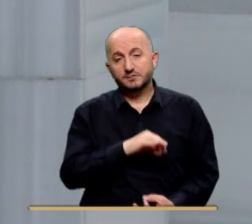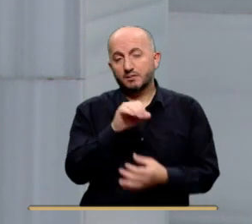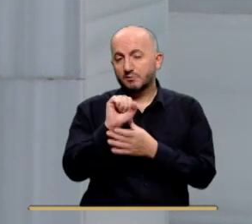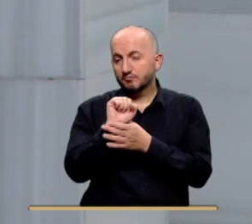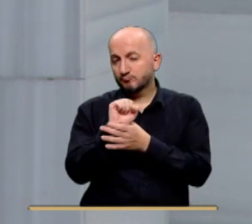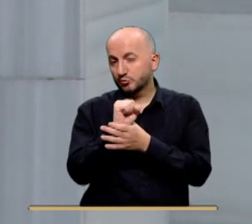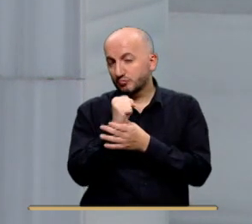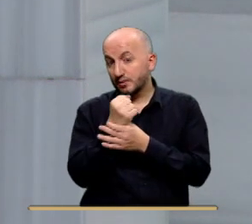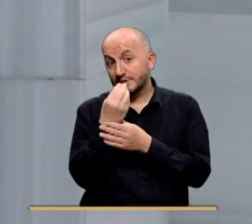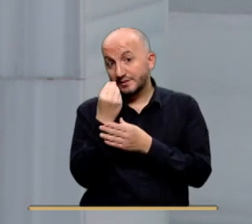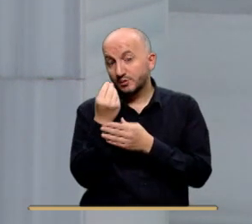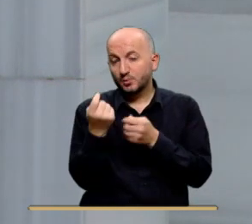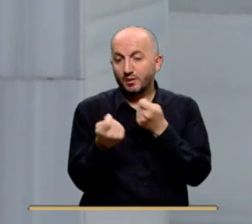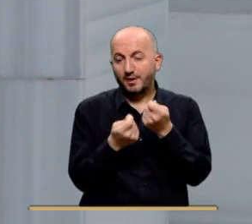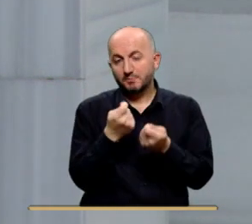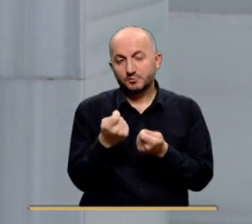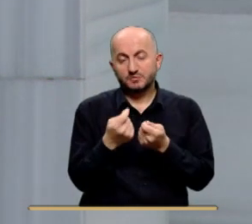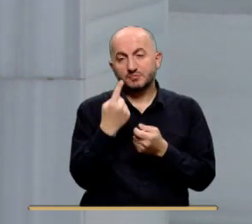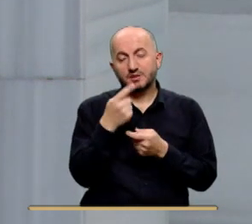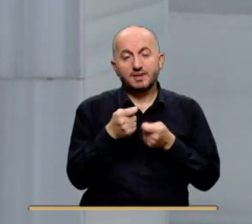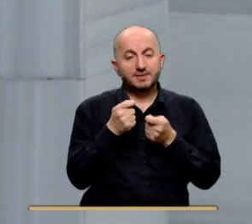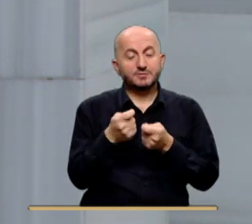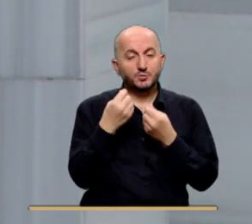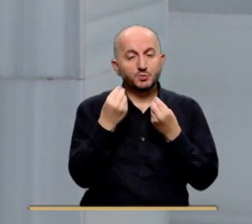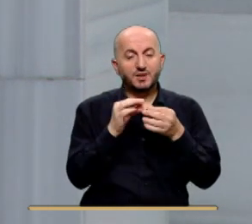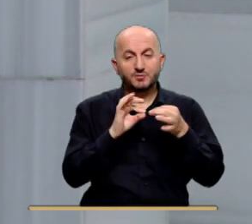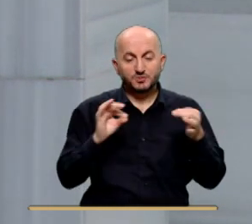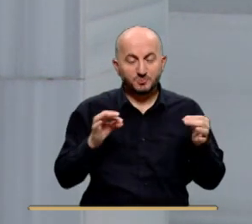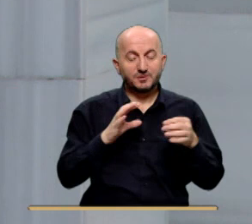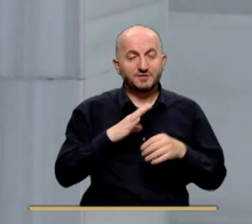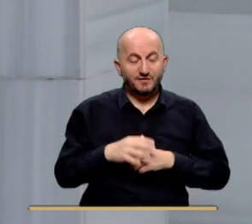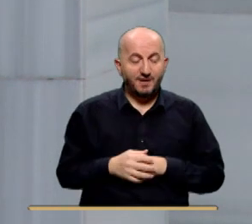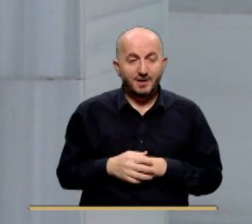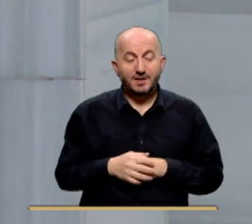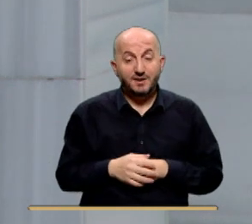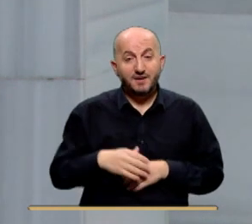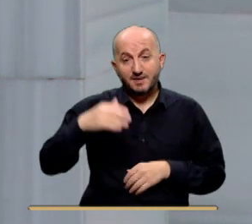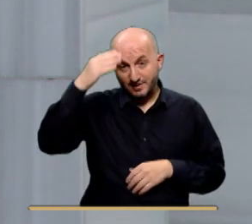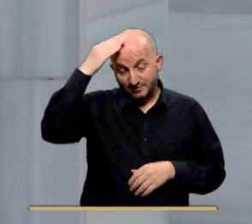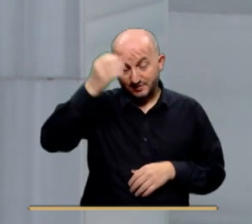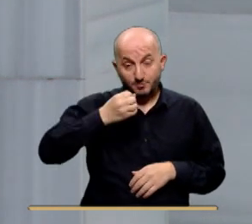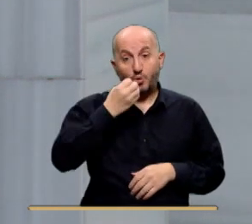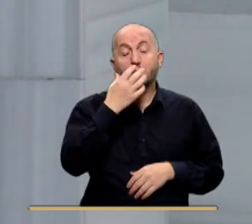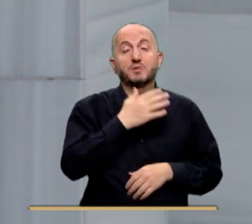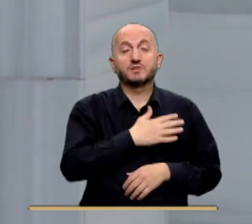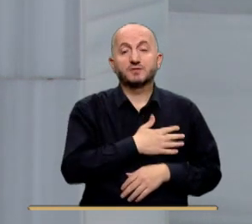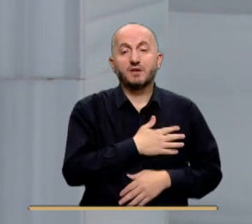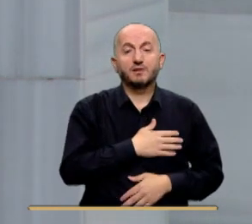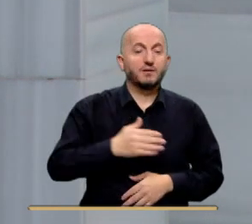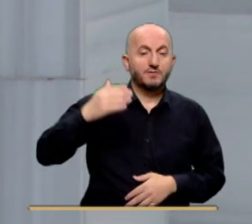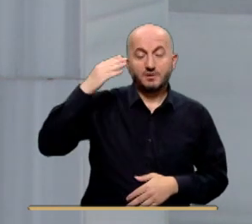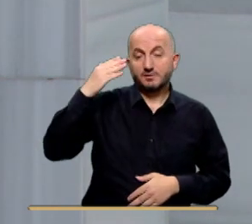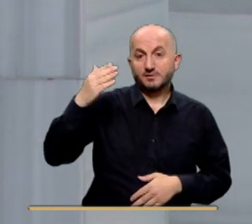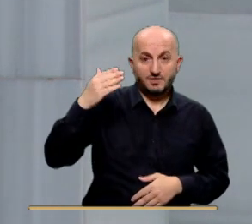kabiliyetleri çok iyi kullanmış. Hatta bir eğitimcinin güzel bir ifadesi var. Diyor ki, Hazreti Muhammed sallallahu aleyhi